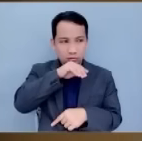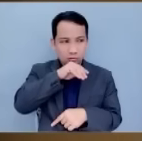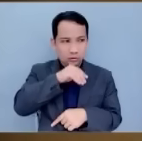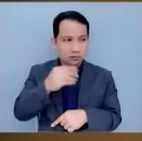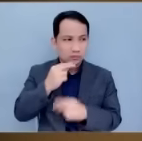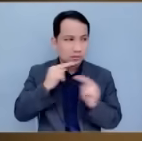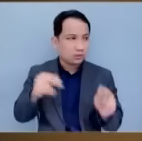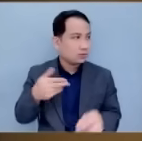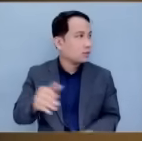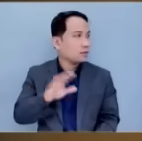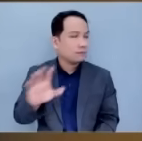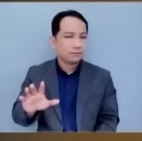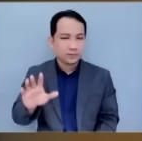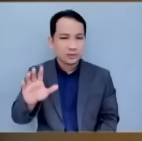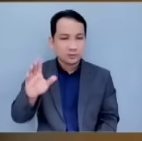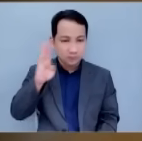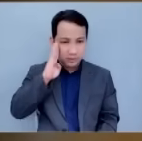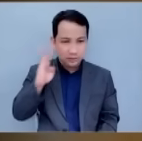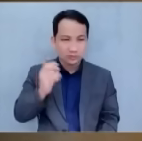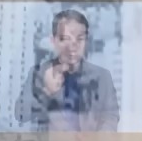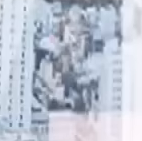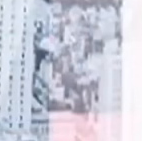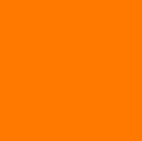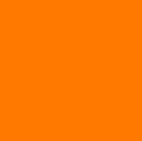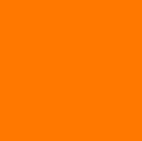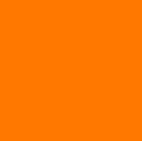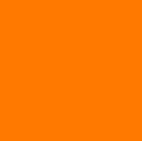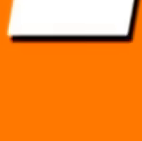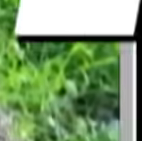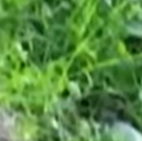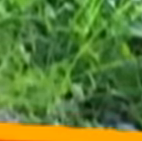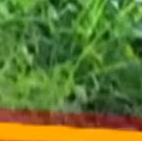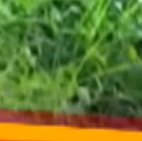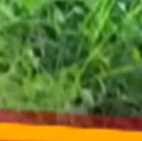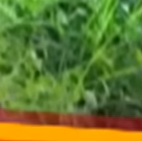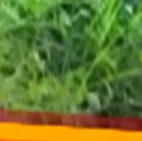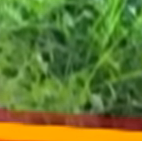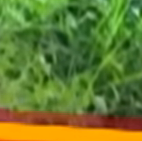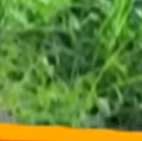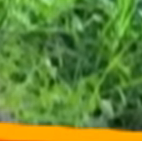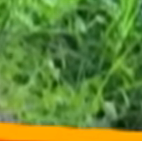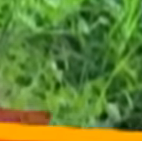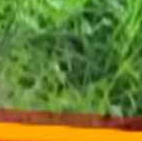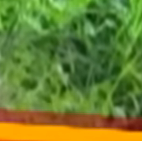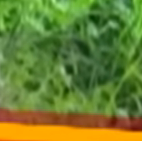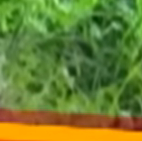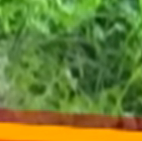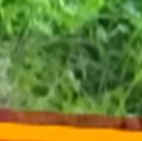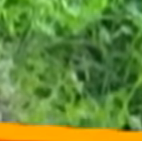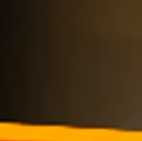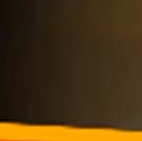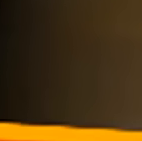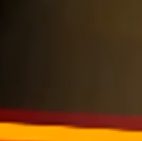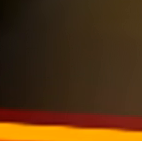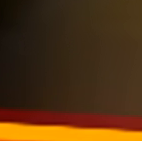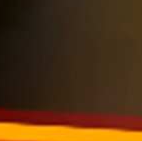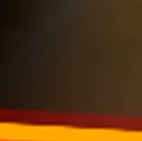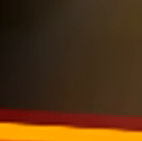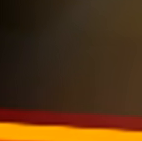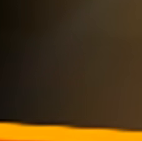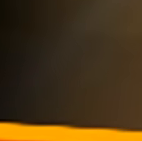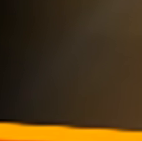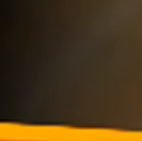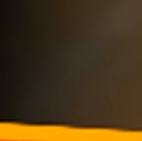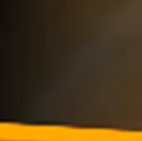sa frontline. Brian Castillo, News 5. Susunod, inang sa Camarines Sur, tinaga at pinugutan ng sarili